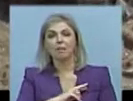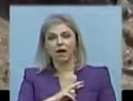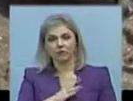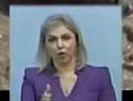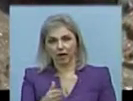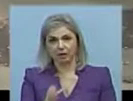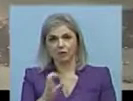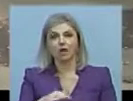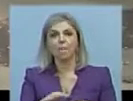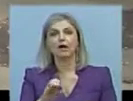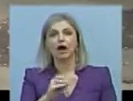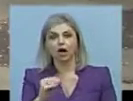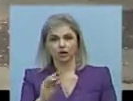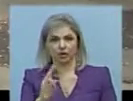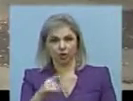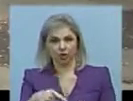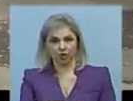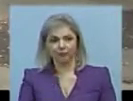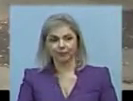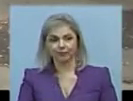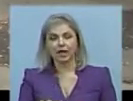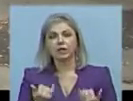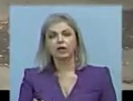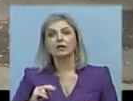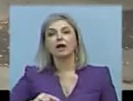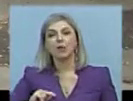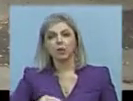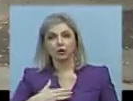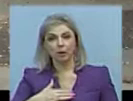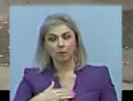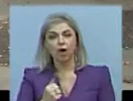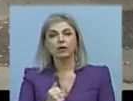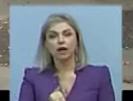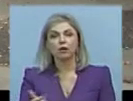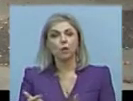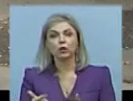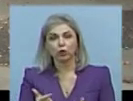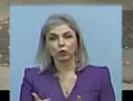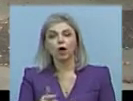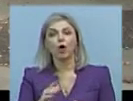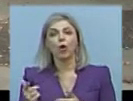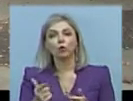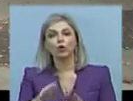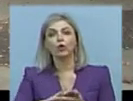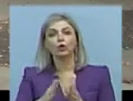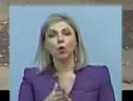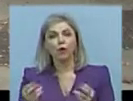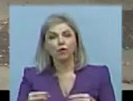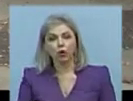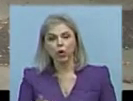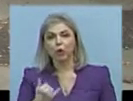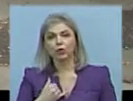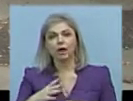Миколаєва. Зараз мої працівники проводять. Зараз мої працівники проводять підготовчий етап, тобто готують договір. Так, у нас з ними не було